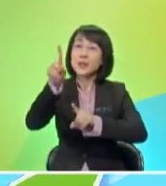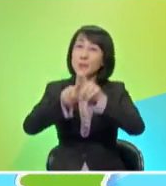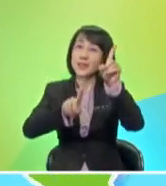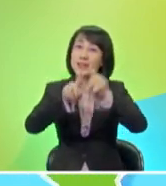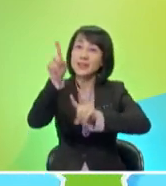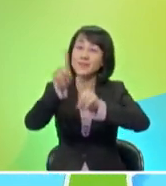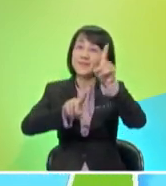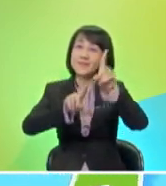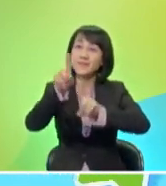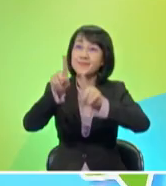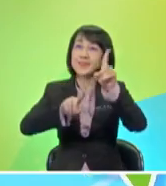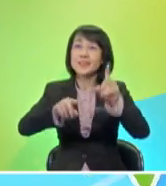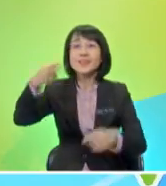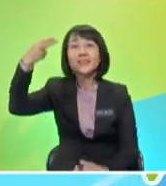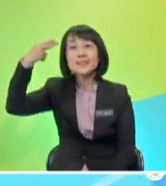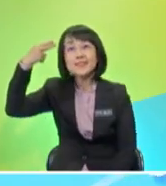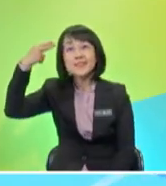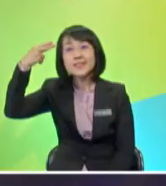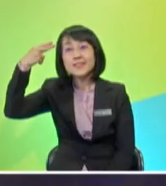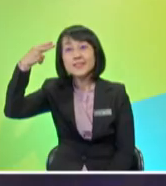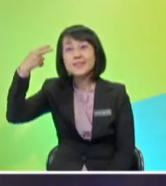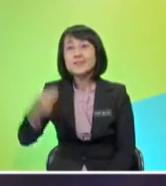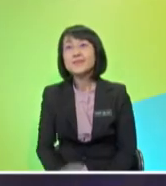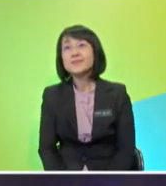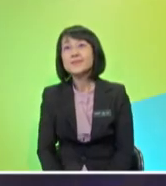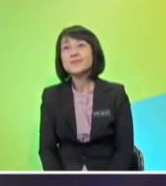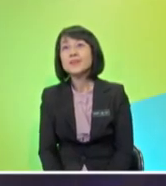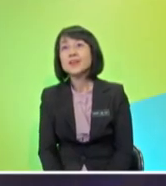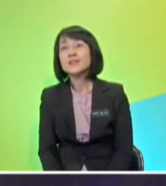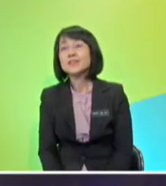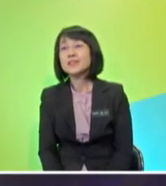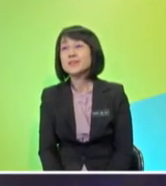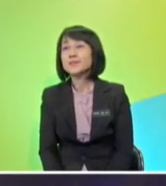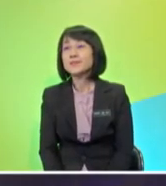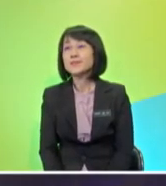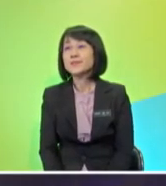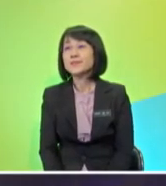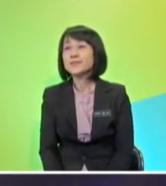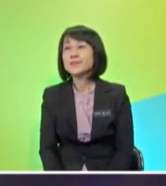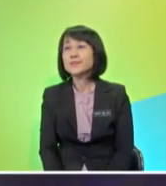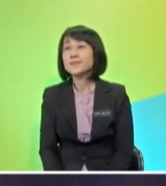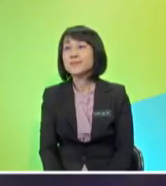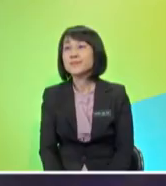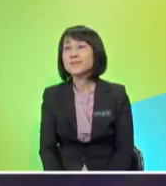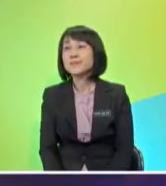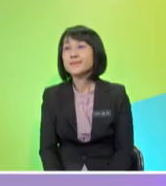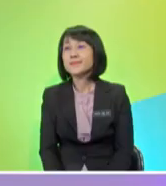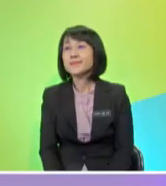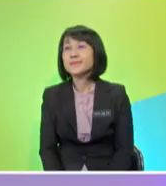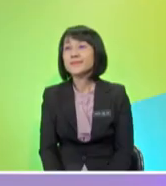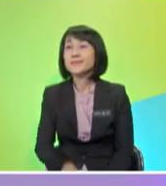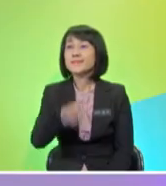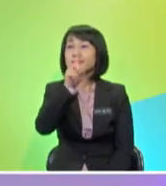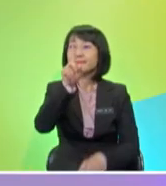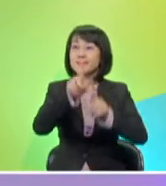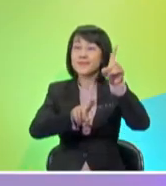adik Hafi. Hafi. Okey. Kejap Kak Ria cari nama Hafi. Okey. Di sini 1 bintang